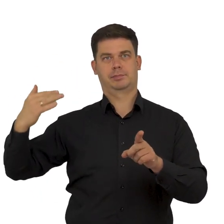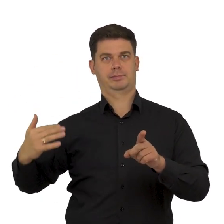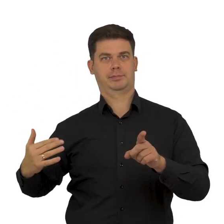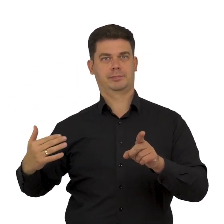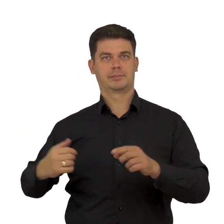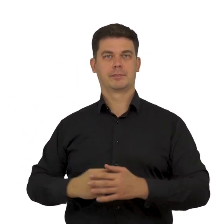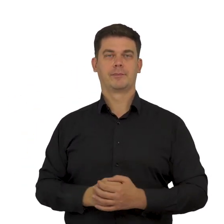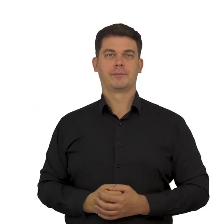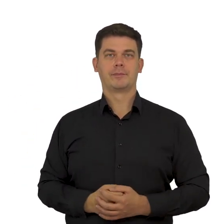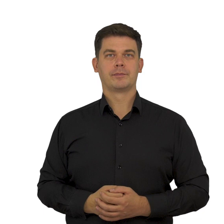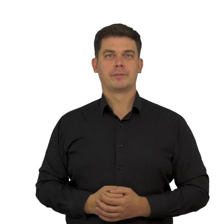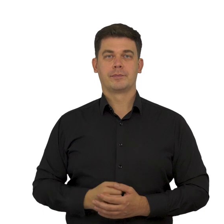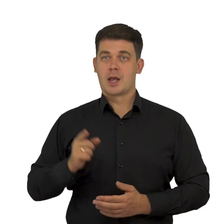telefonach.